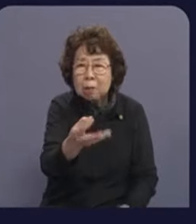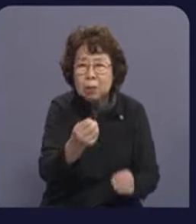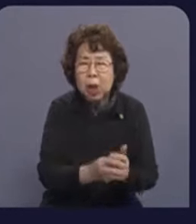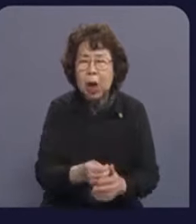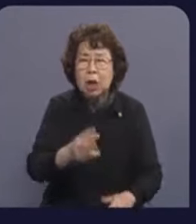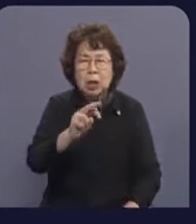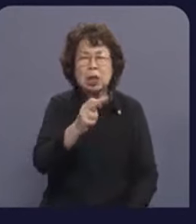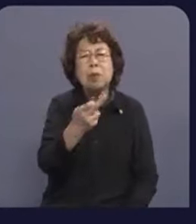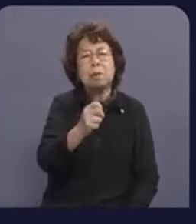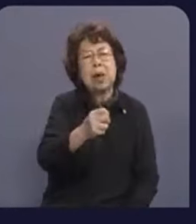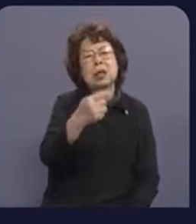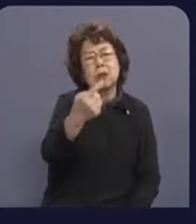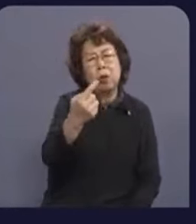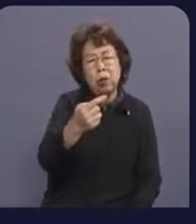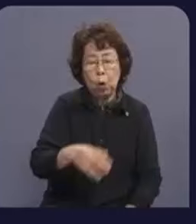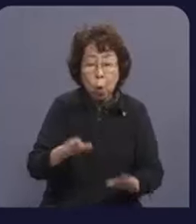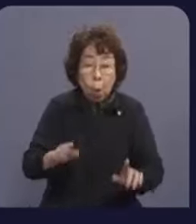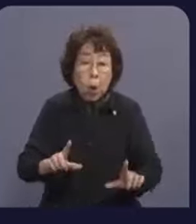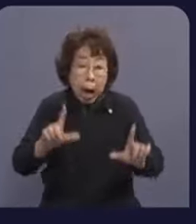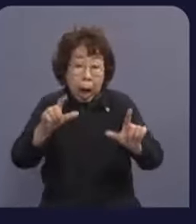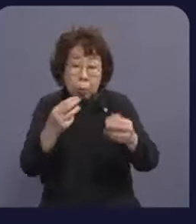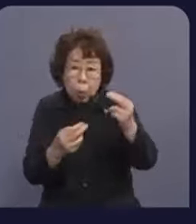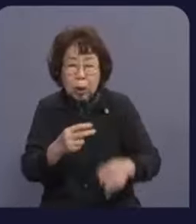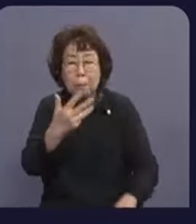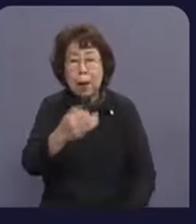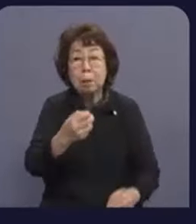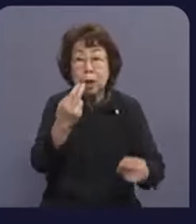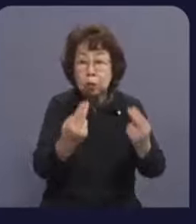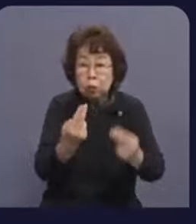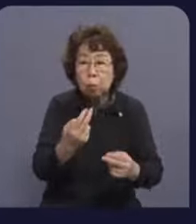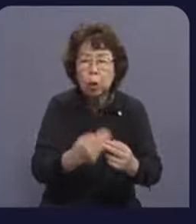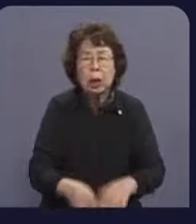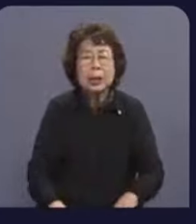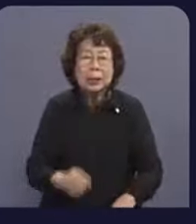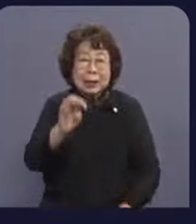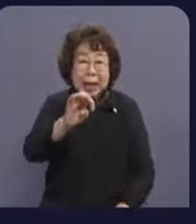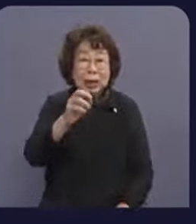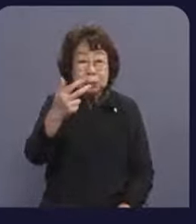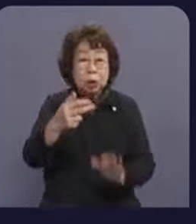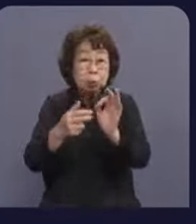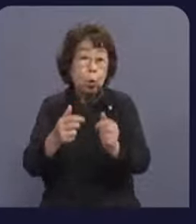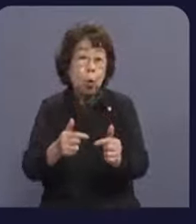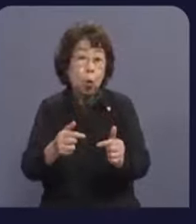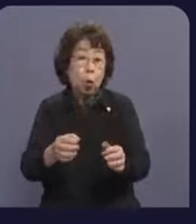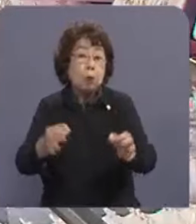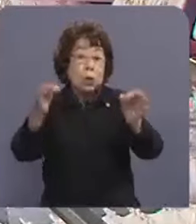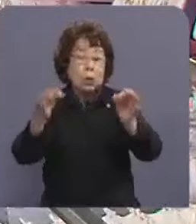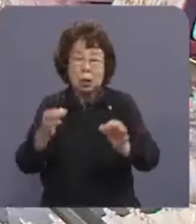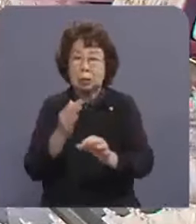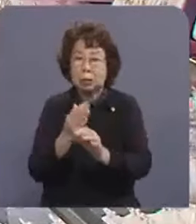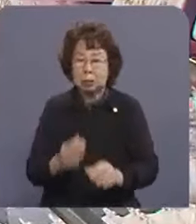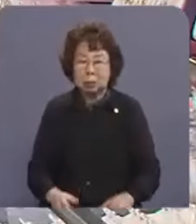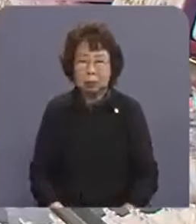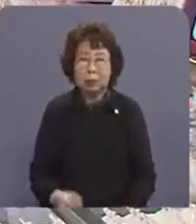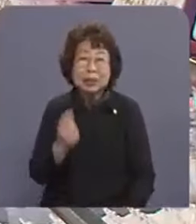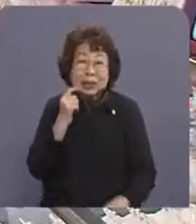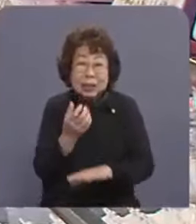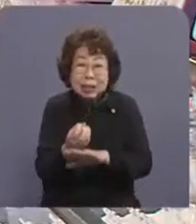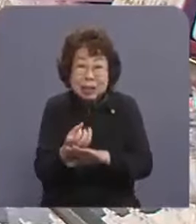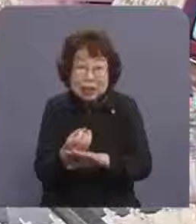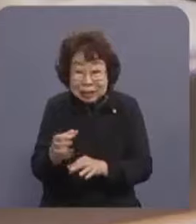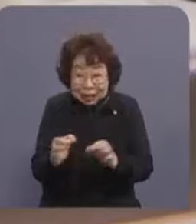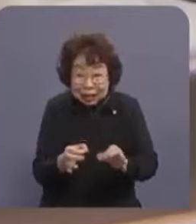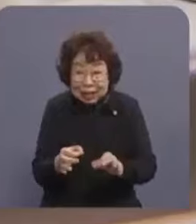12만 천여 원으로 올해초 8만 6,000여 원보다 47% 급등했습니다 하지만 금실물